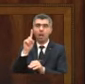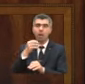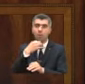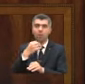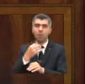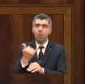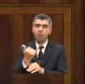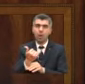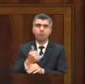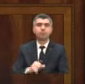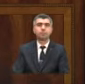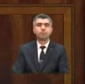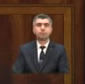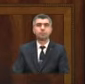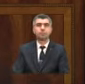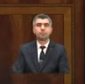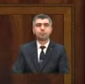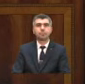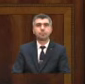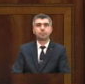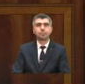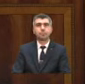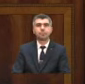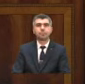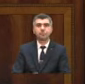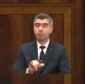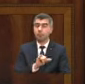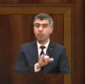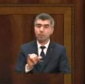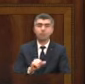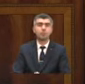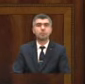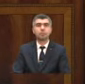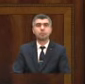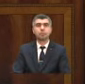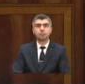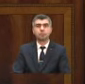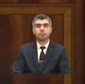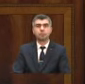ذلك وبعده. لا يمكن إلا أن